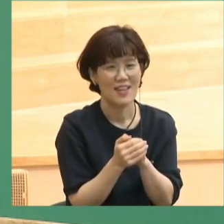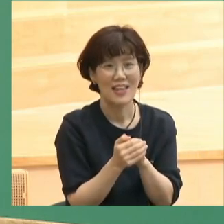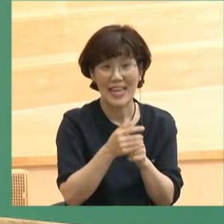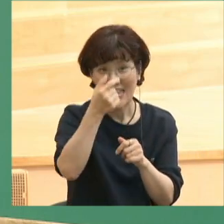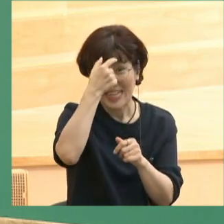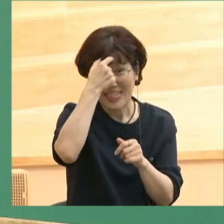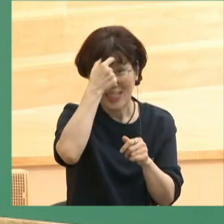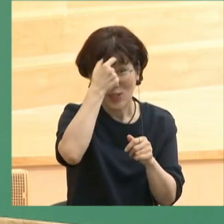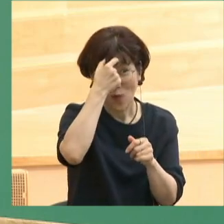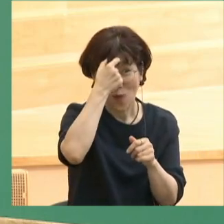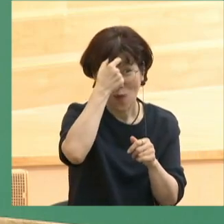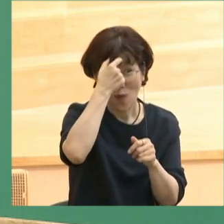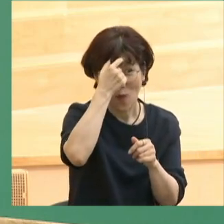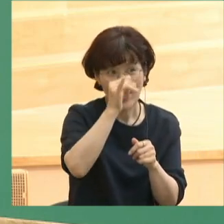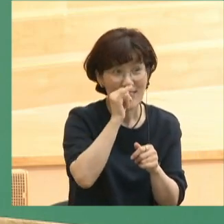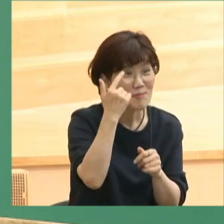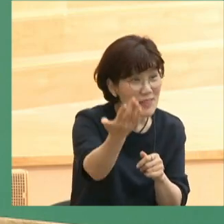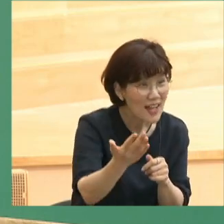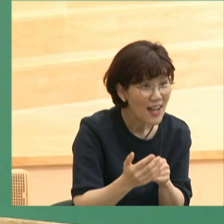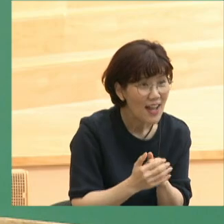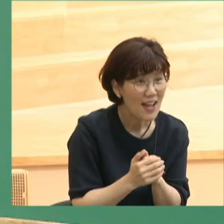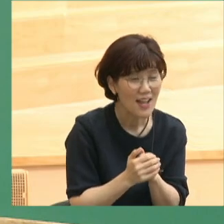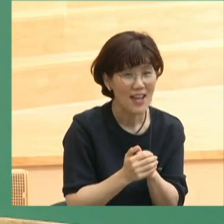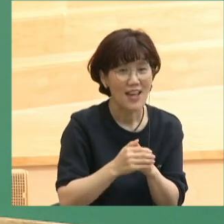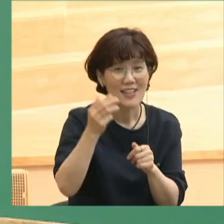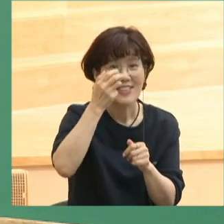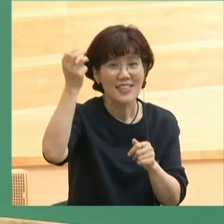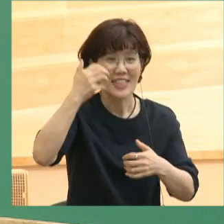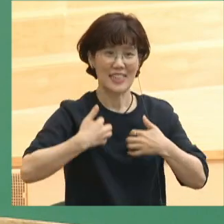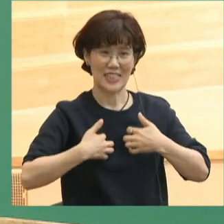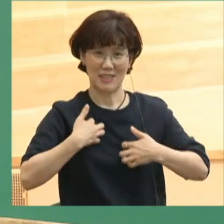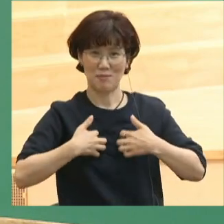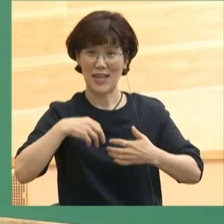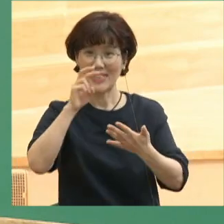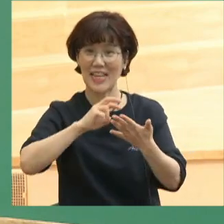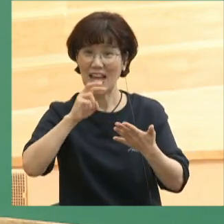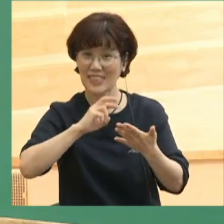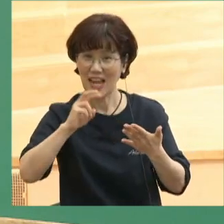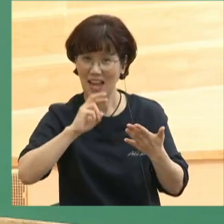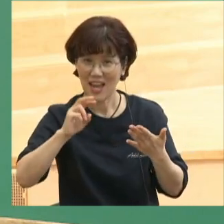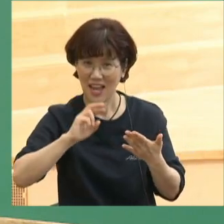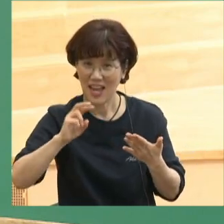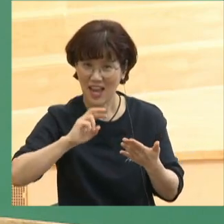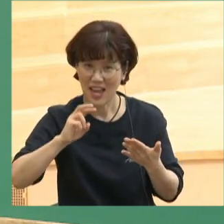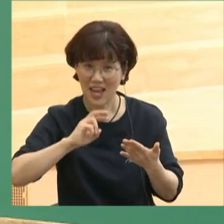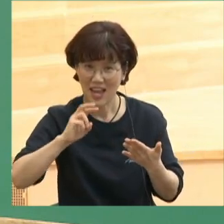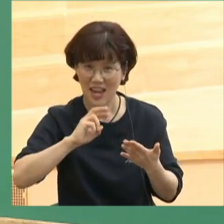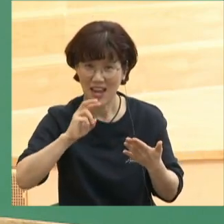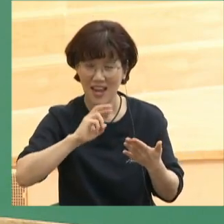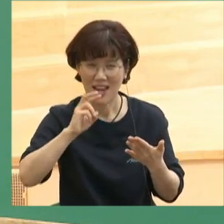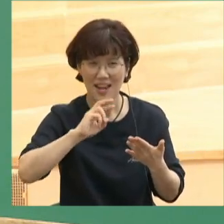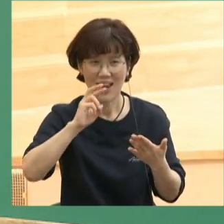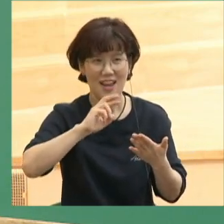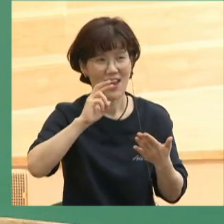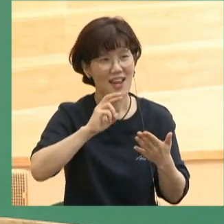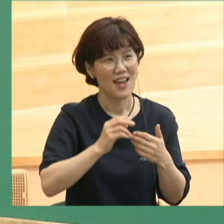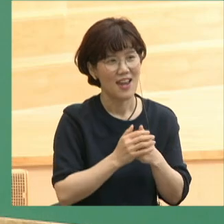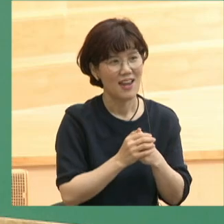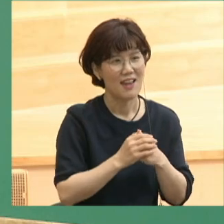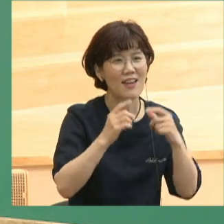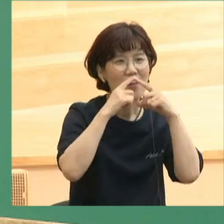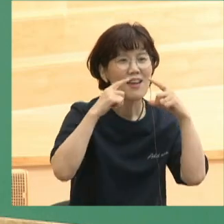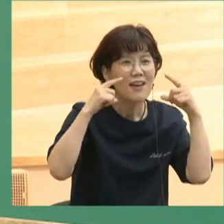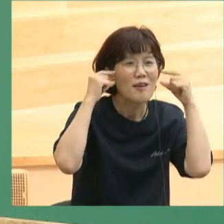기도를 심고 있는 건지, 성령님이 기뻐할 만한 찬양 있잖아요. 그 찬양 겨우 막 마스크